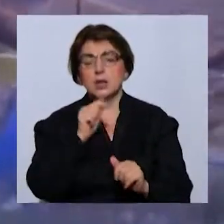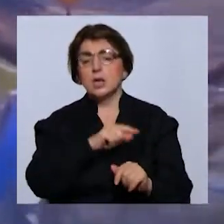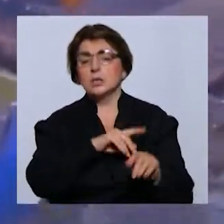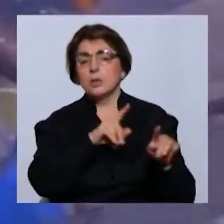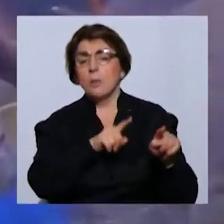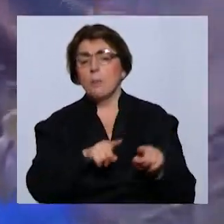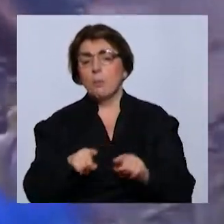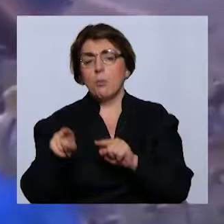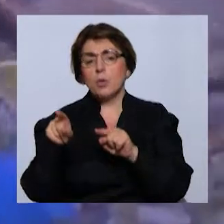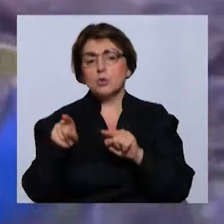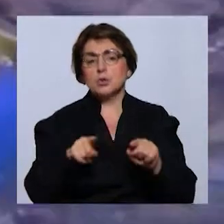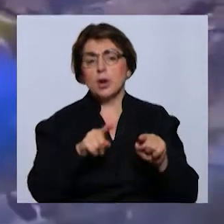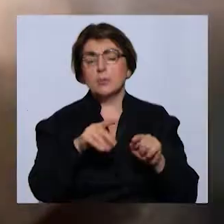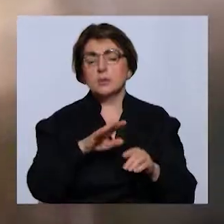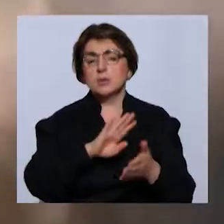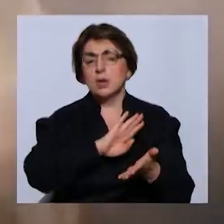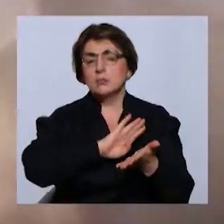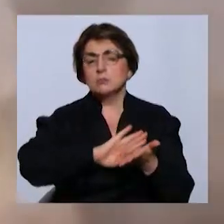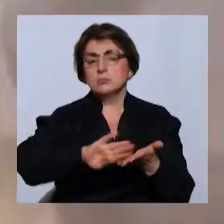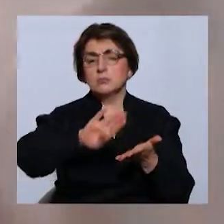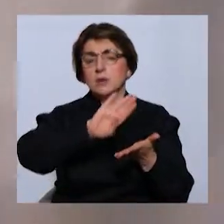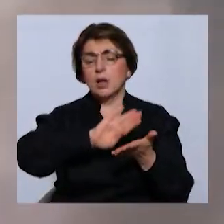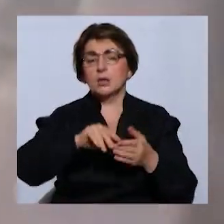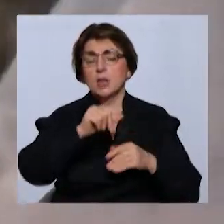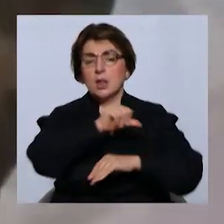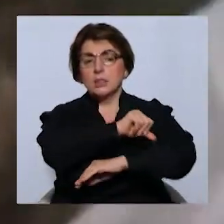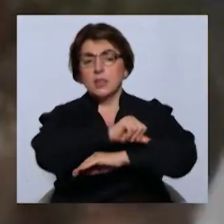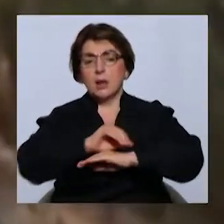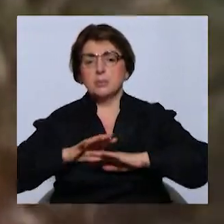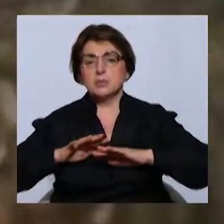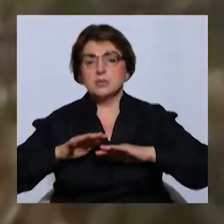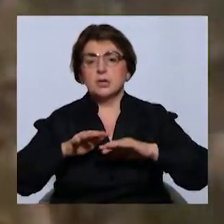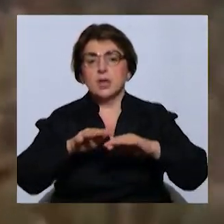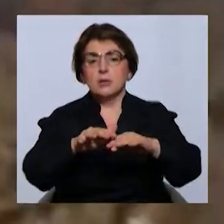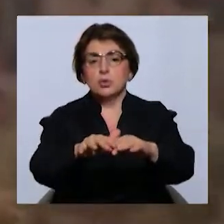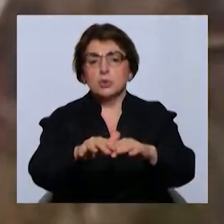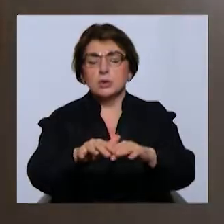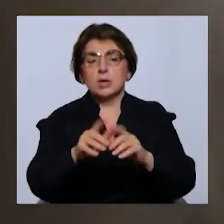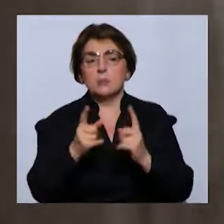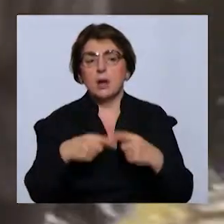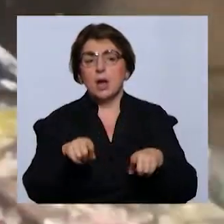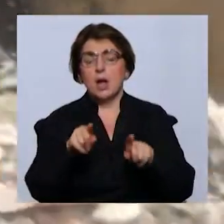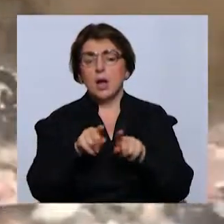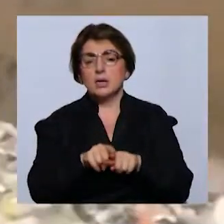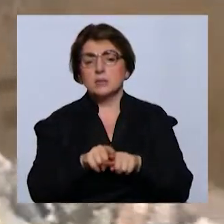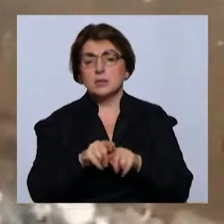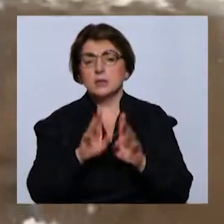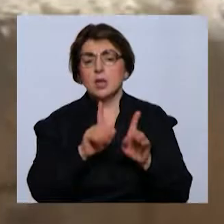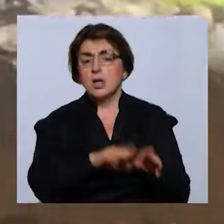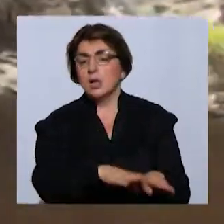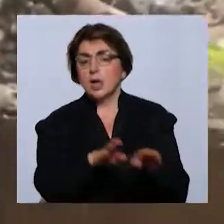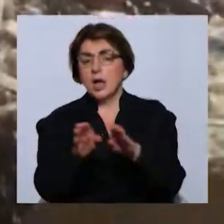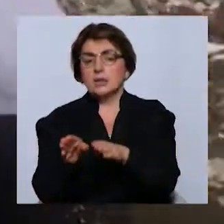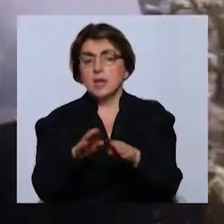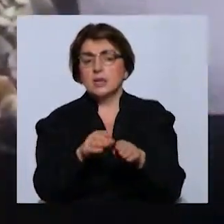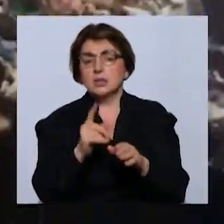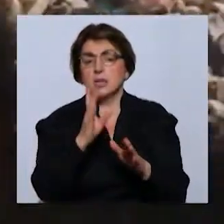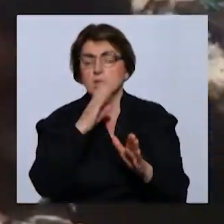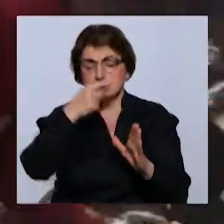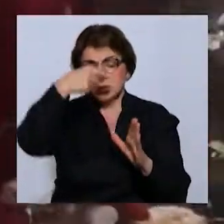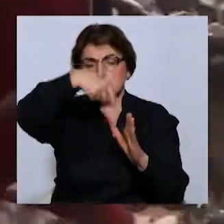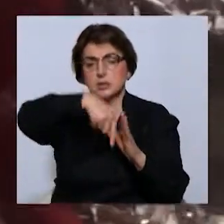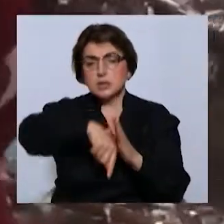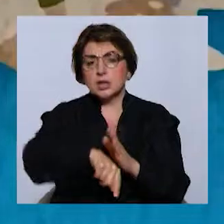მოძრაობს, მისი დიდი ნაწილი გამოირიყება ხოლმე ნაპირზე, ასევე გადაადგილდება წყლის